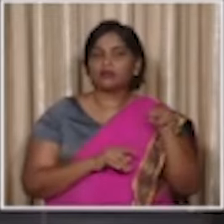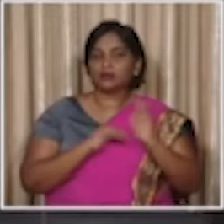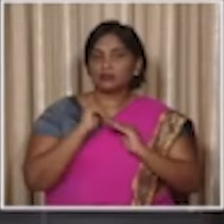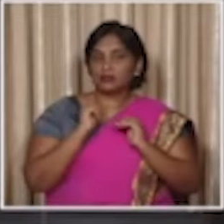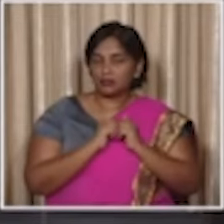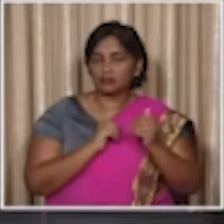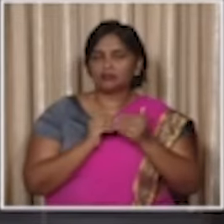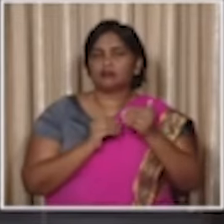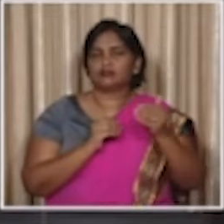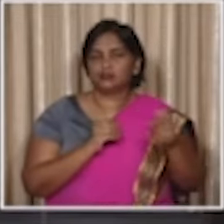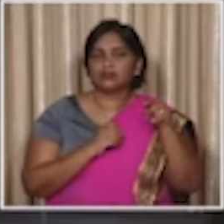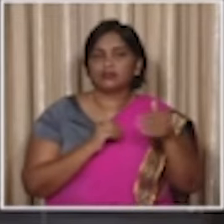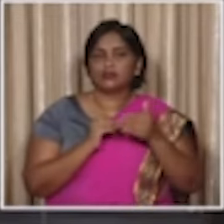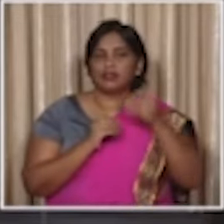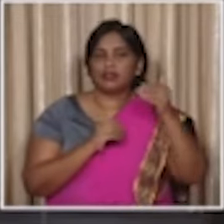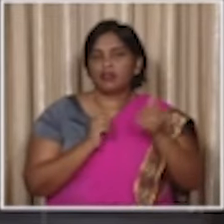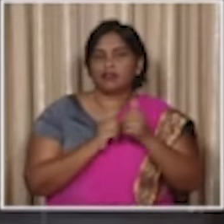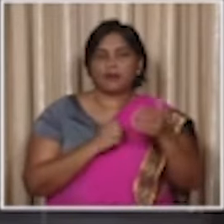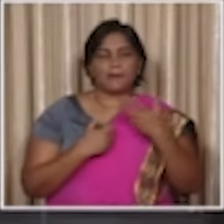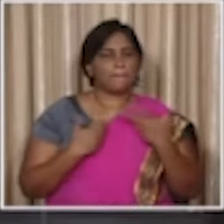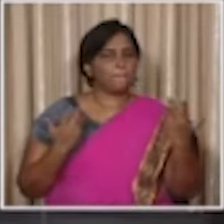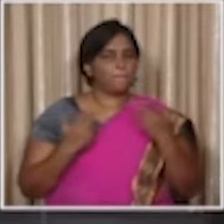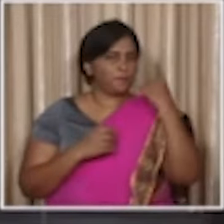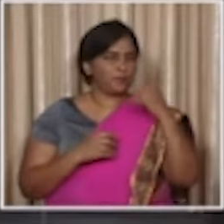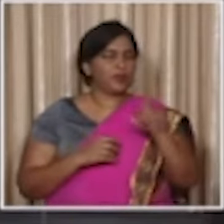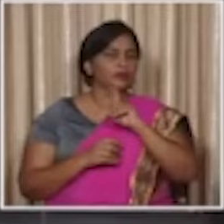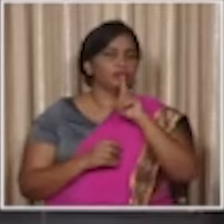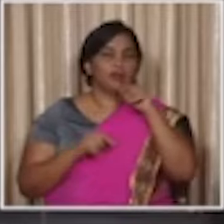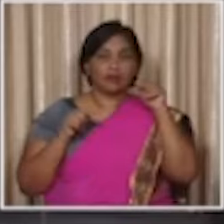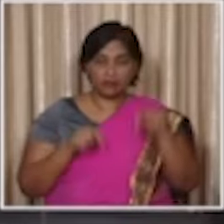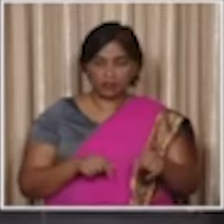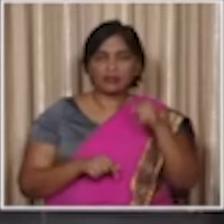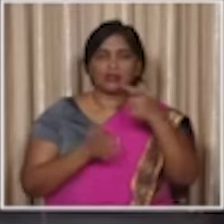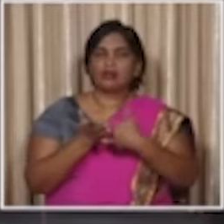එකේ පොඩි දොරක් ගියාම එතනින් එහාට යාට ගමන් කරන්න විදියක් නැහැ. මොකද එතන කියනවා ඔයා දැනටම